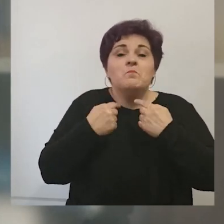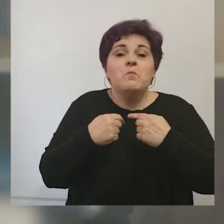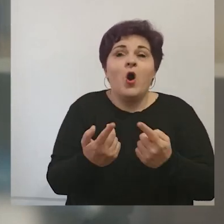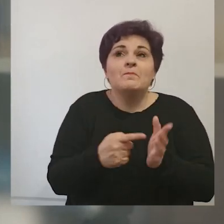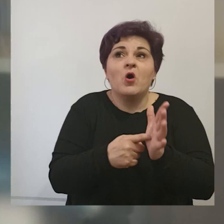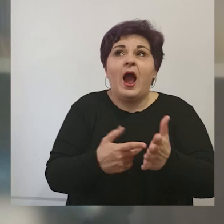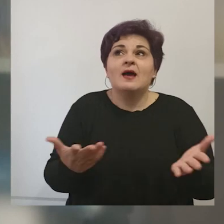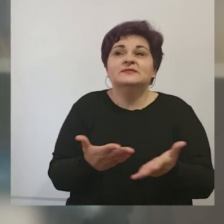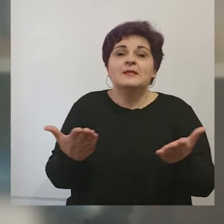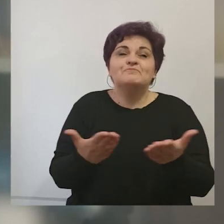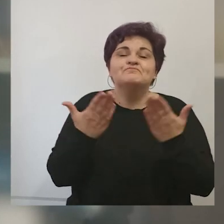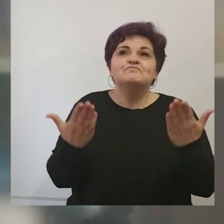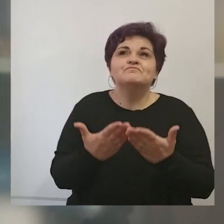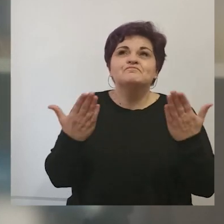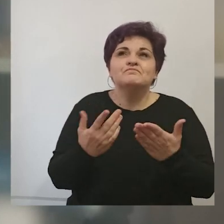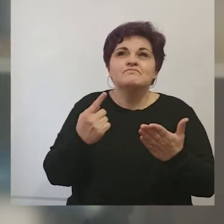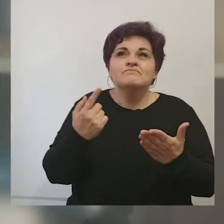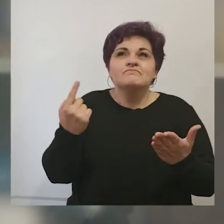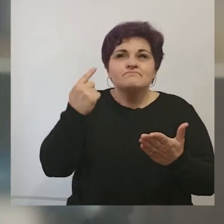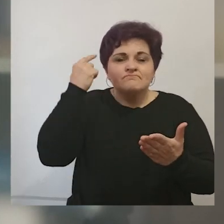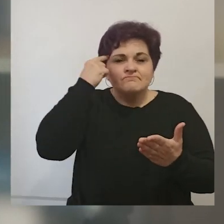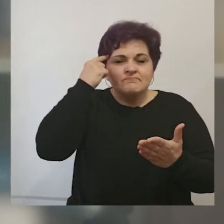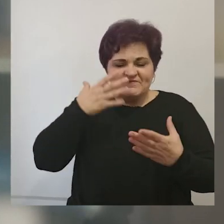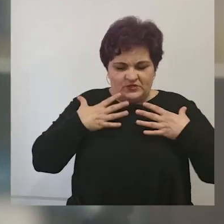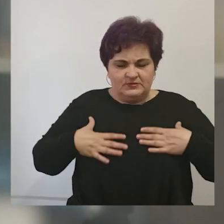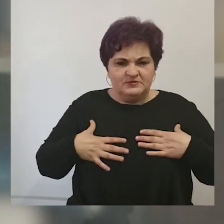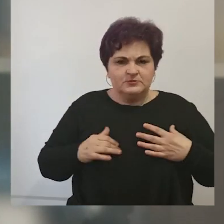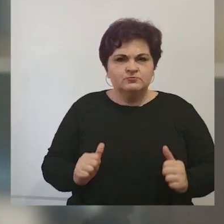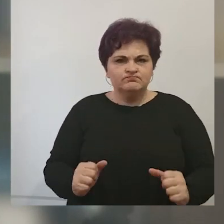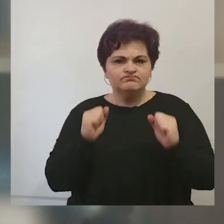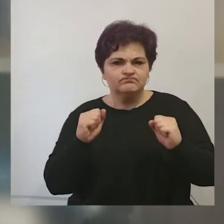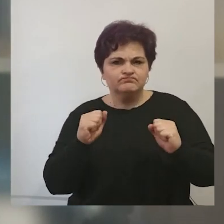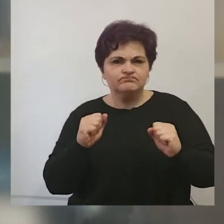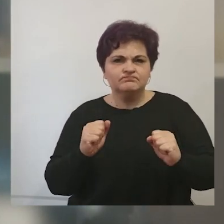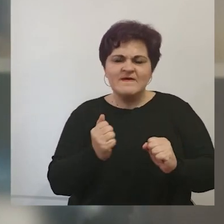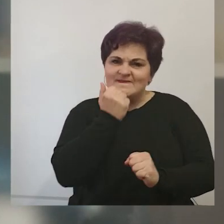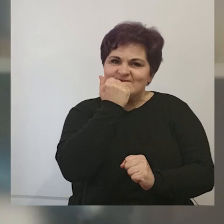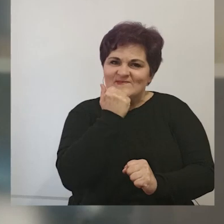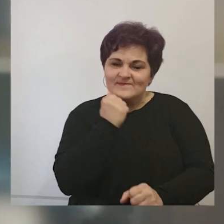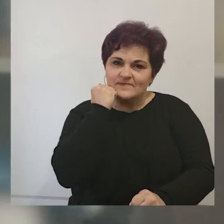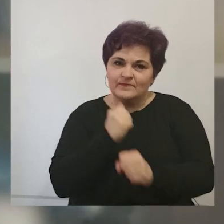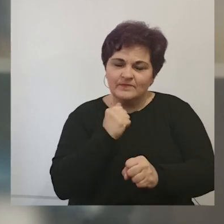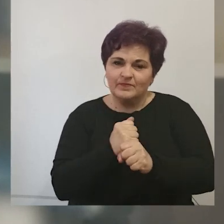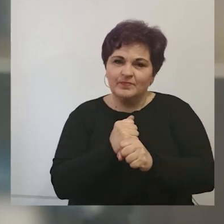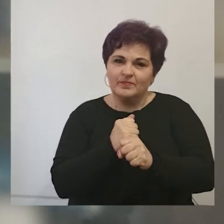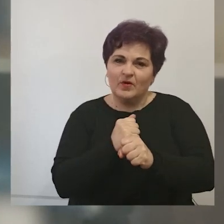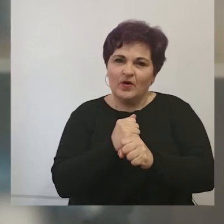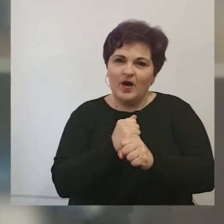određenu da kažem, psihofizičku stabilnost, izuzetno pedantnost u poslu,